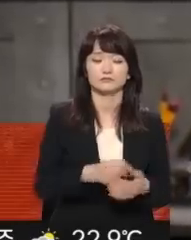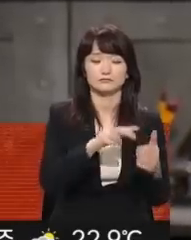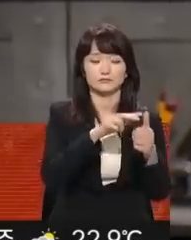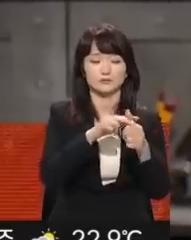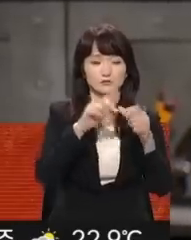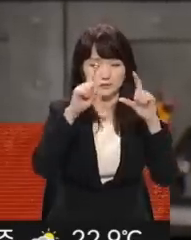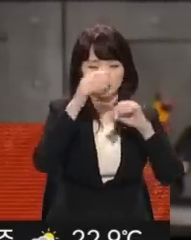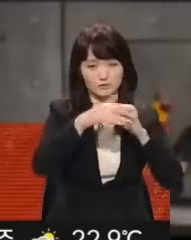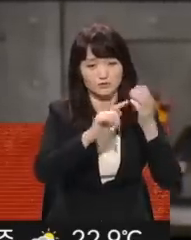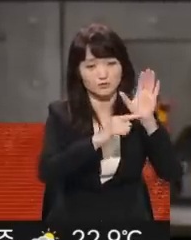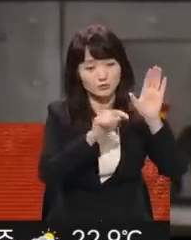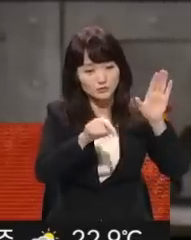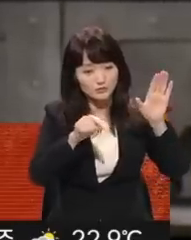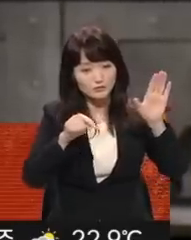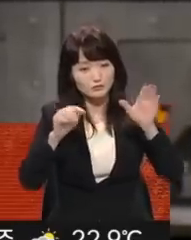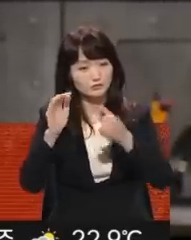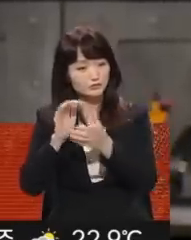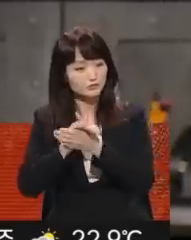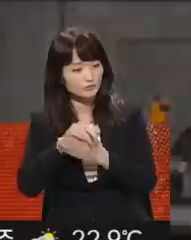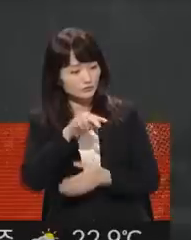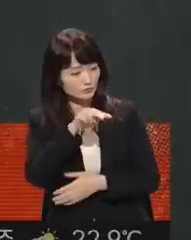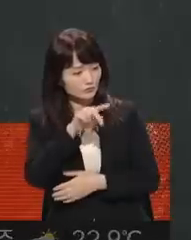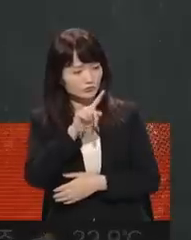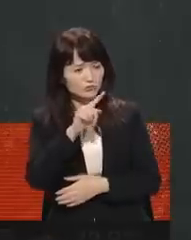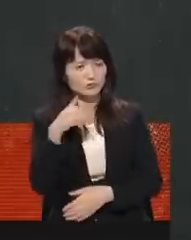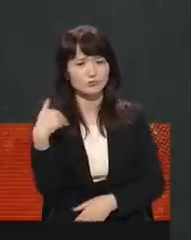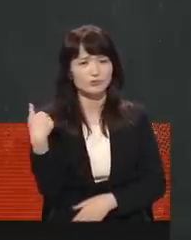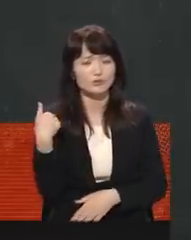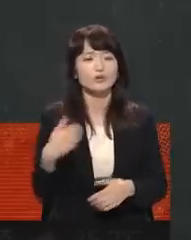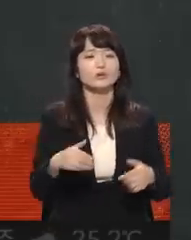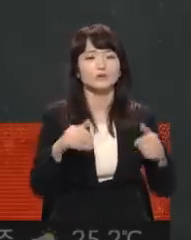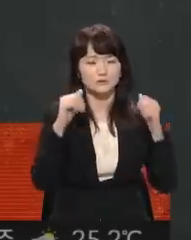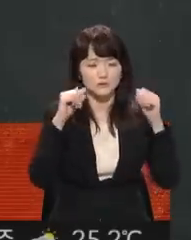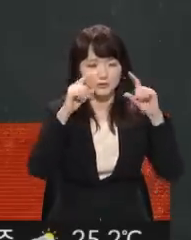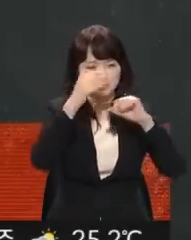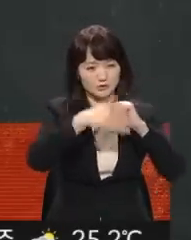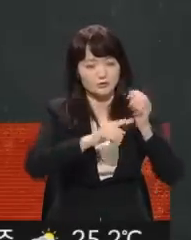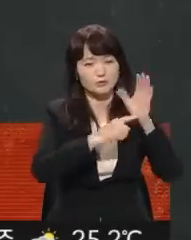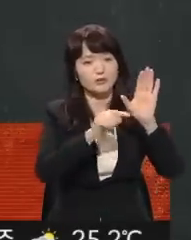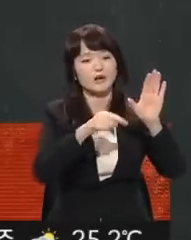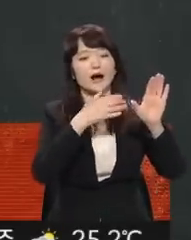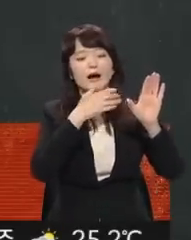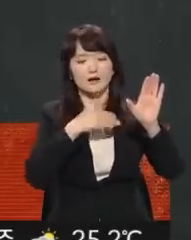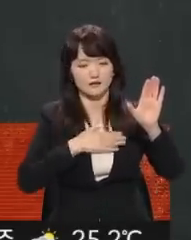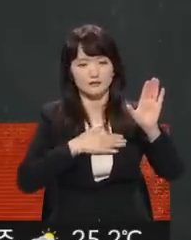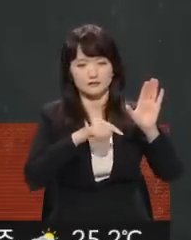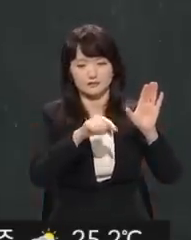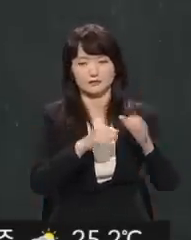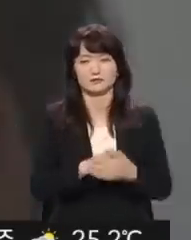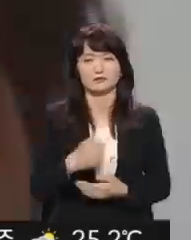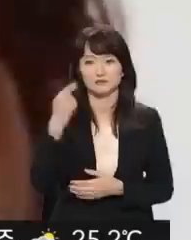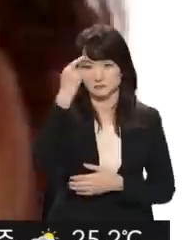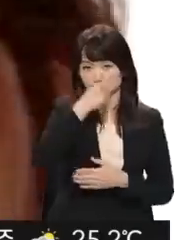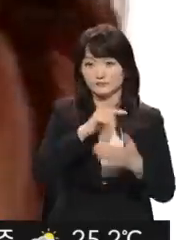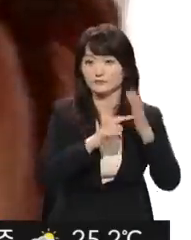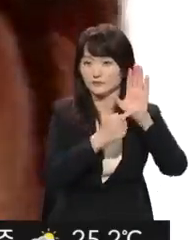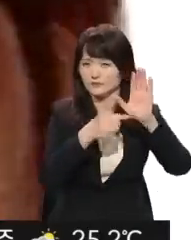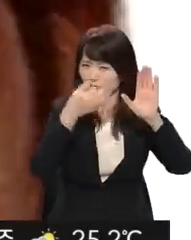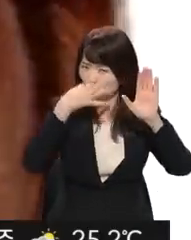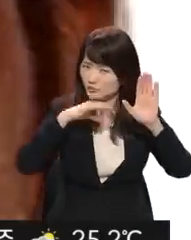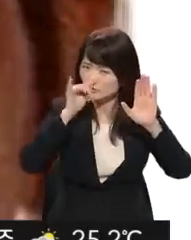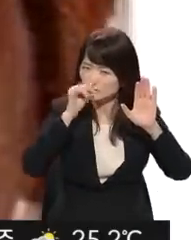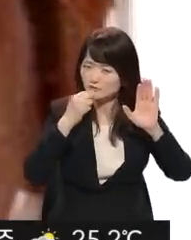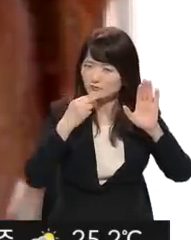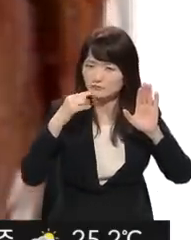몰랐는데 다음에 졸업 사진을 보고 알아봤다라고 하는 경우도 생겼기 때문에 과연 이렇다면 얼굴 공개하는게 또 그 효과가 있는